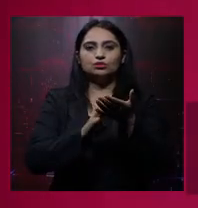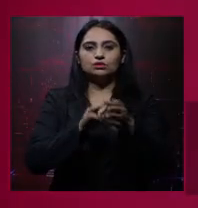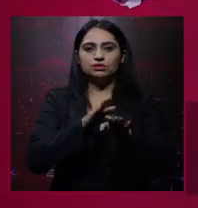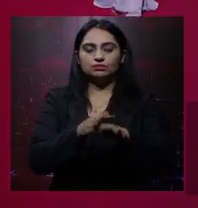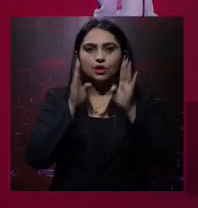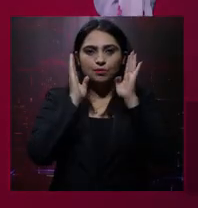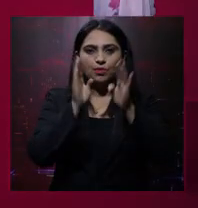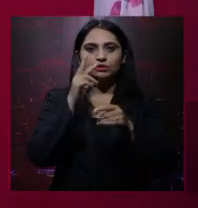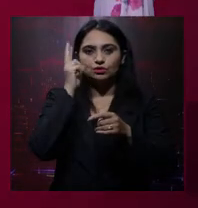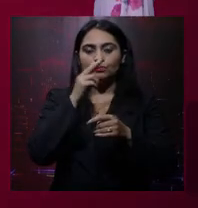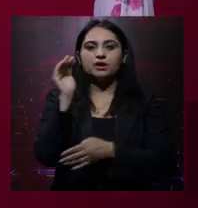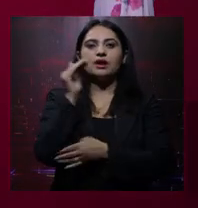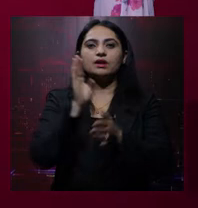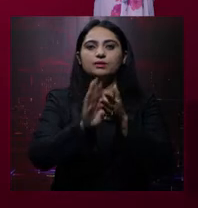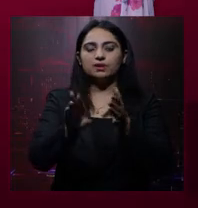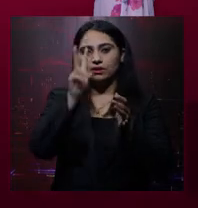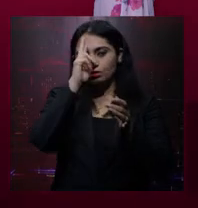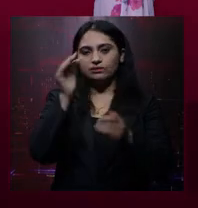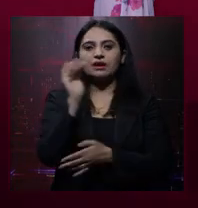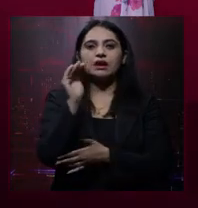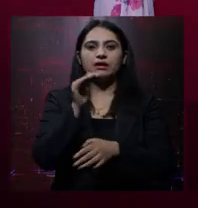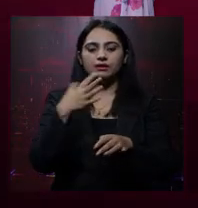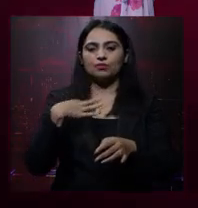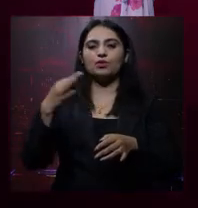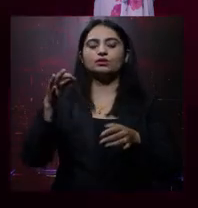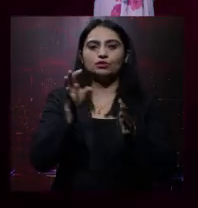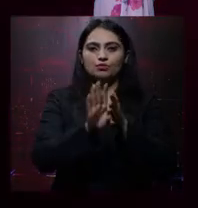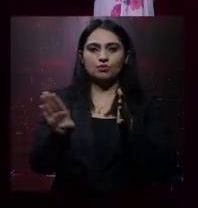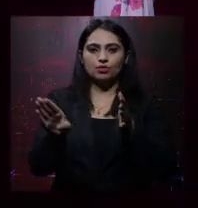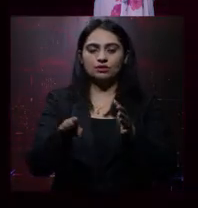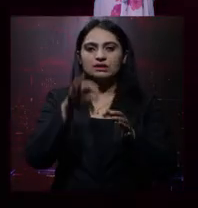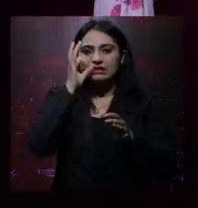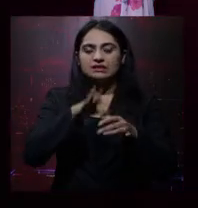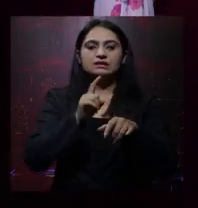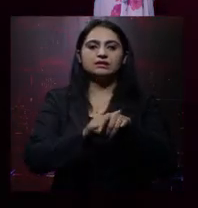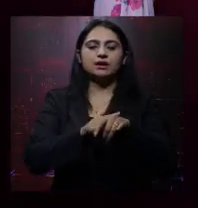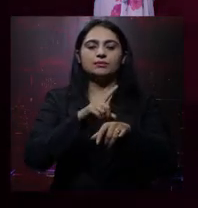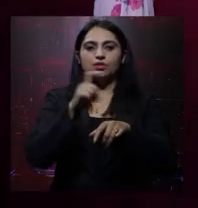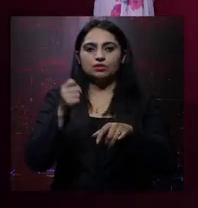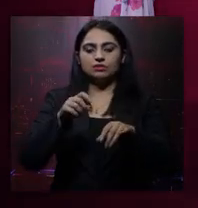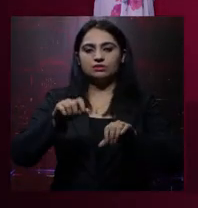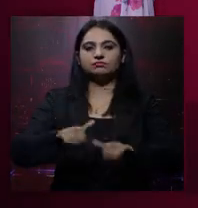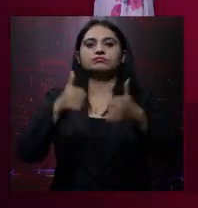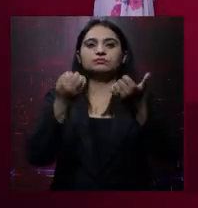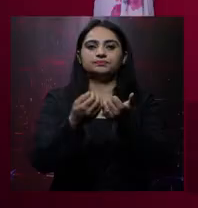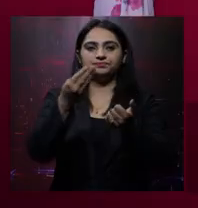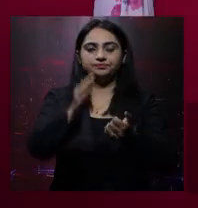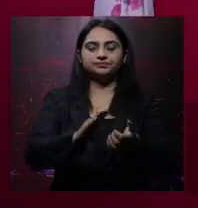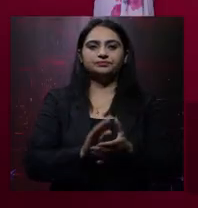सदस्यहरू प्रत्यक्ष रूपले नागरिकबाट वा नागरिकका प्रतिनिधिबाट निश्चित अवधिका लागि निर्वाचित हुने